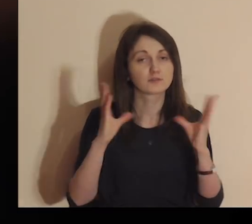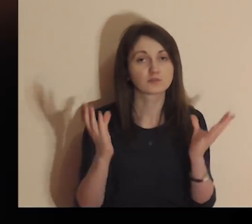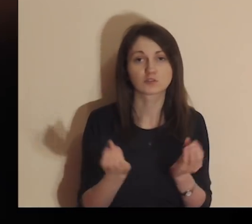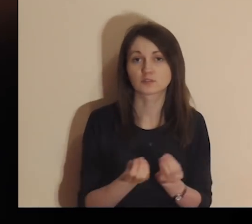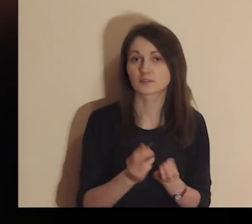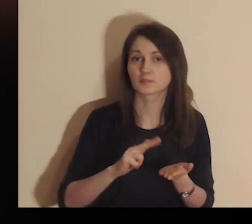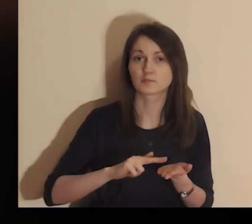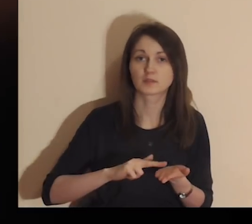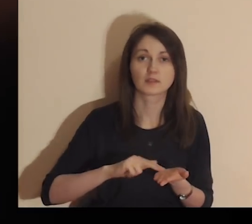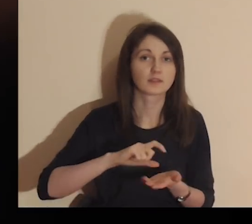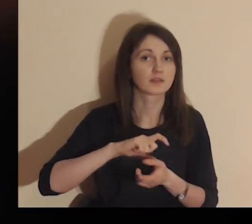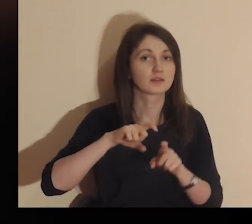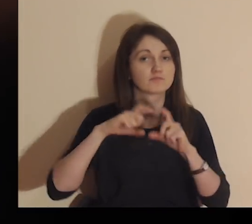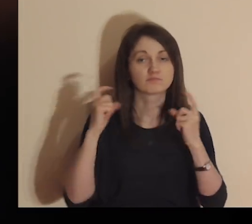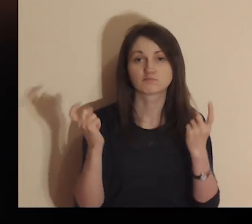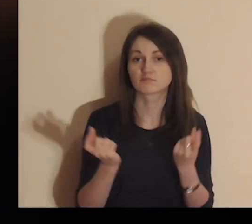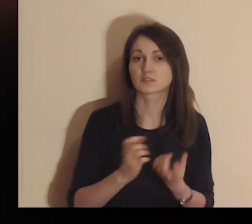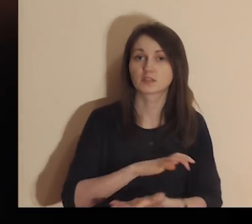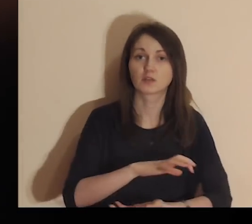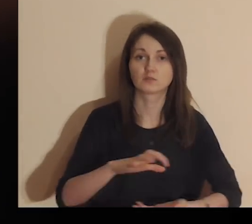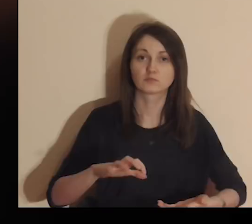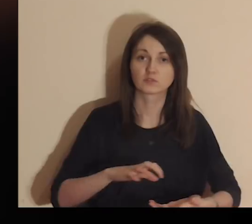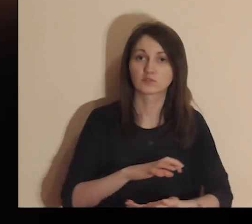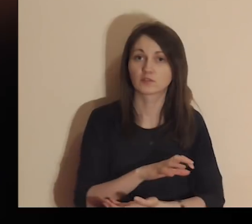Powierzam Ci, Panie, wszystkich na całym świecie.